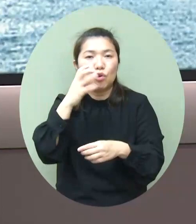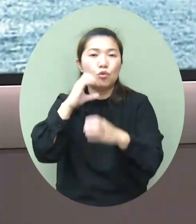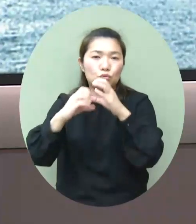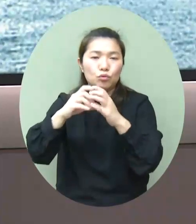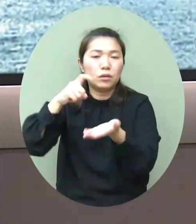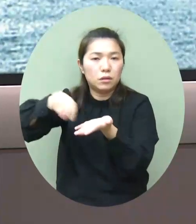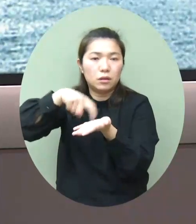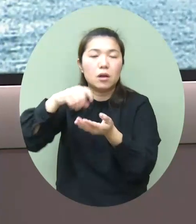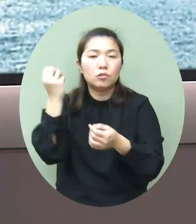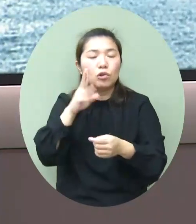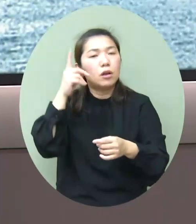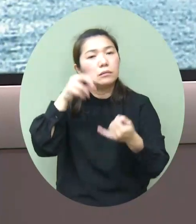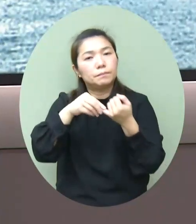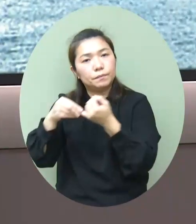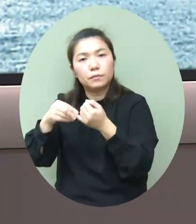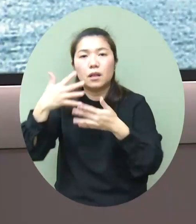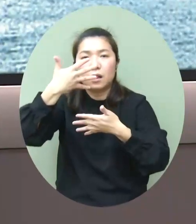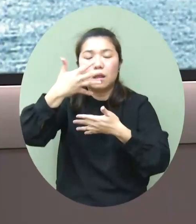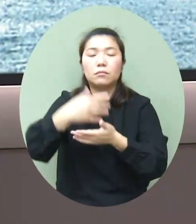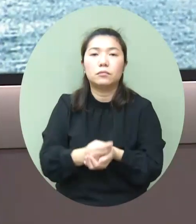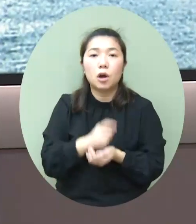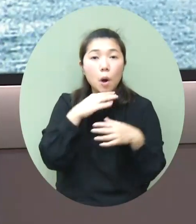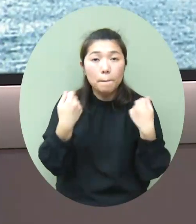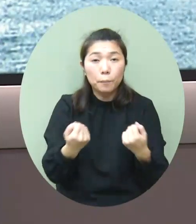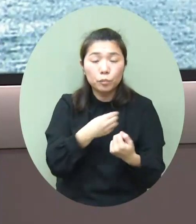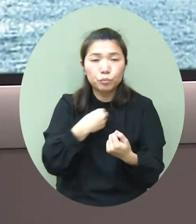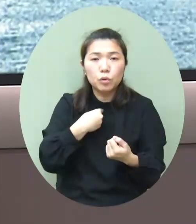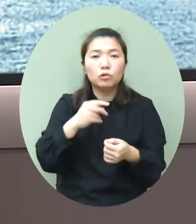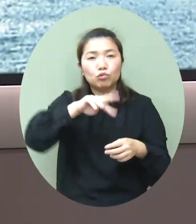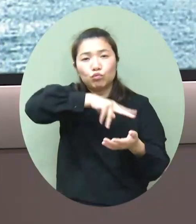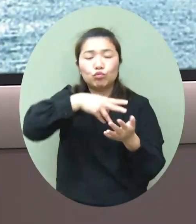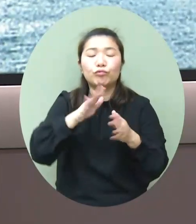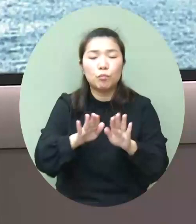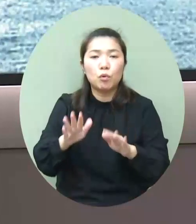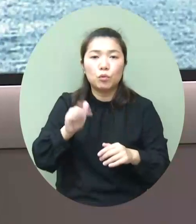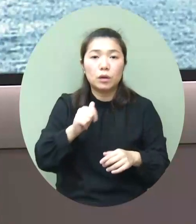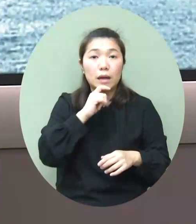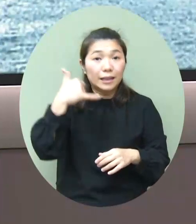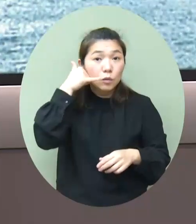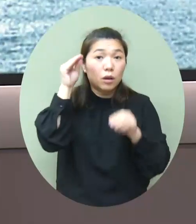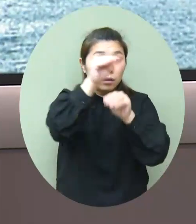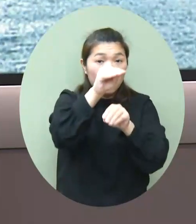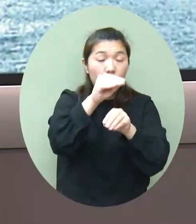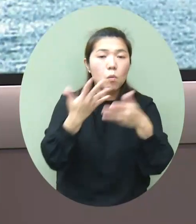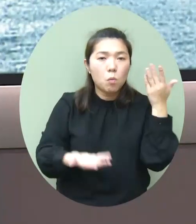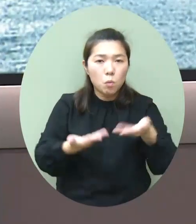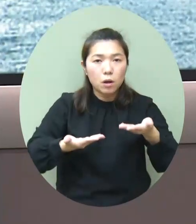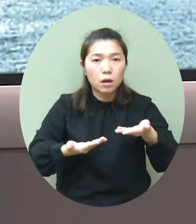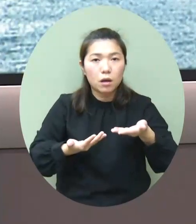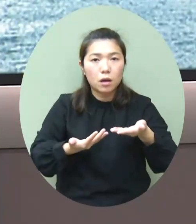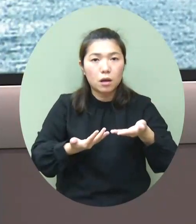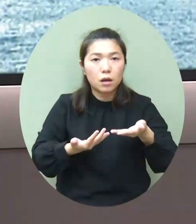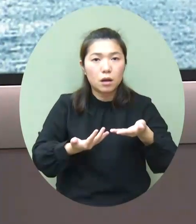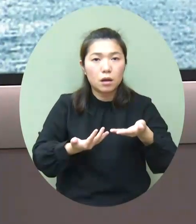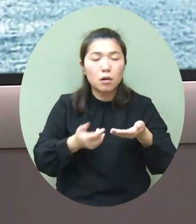紧急的病人我们会稍后安排他们一个复诊期。另外部分